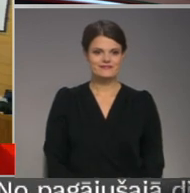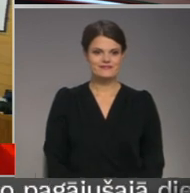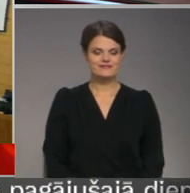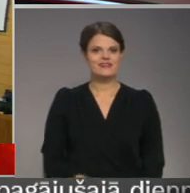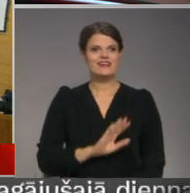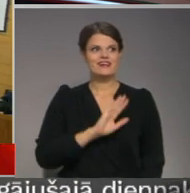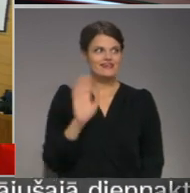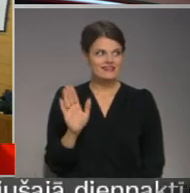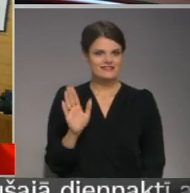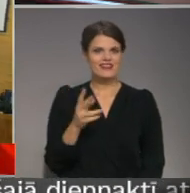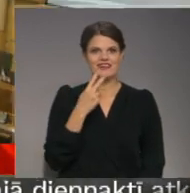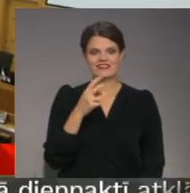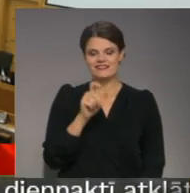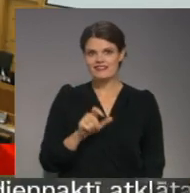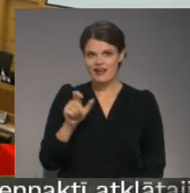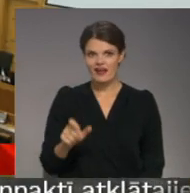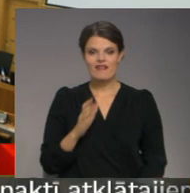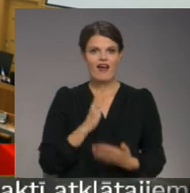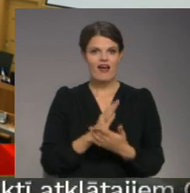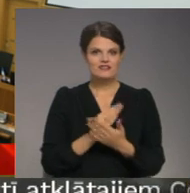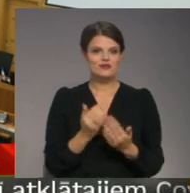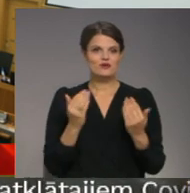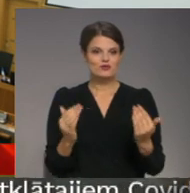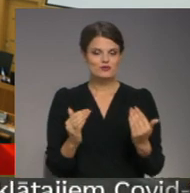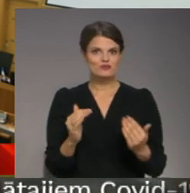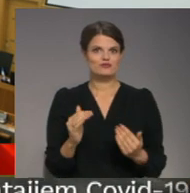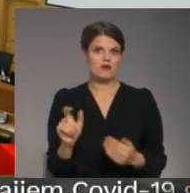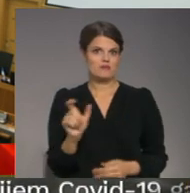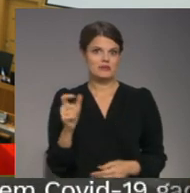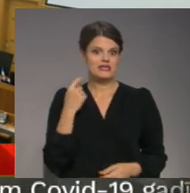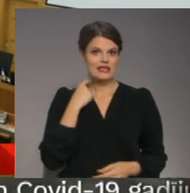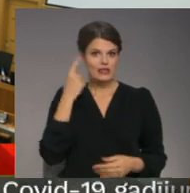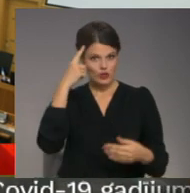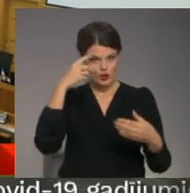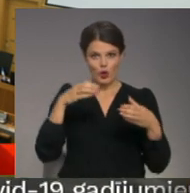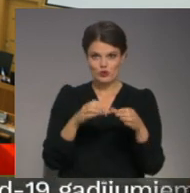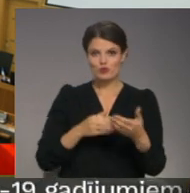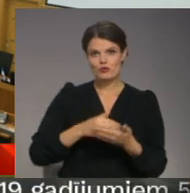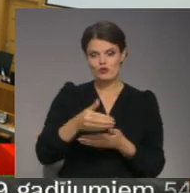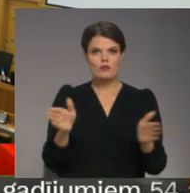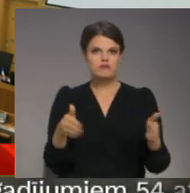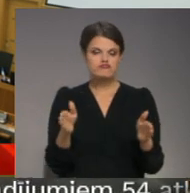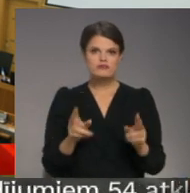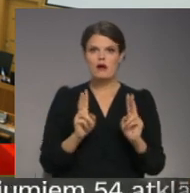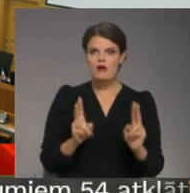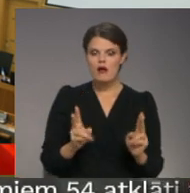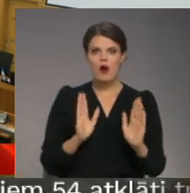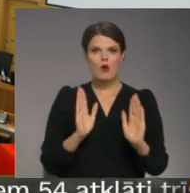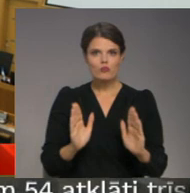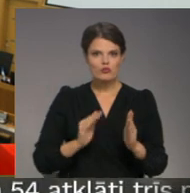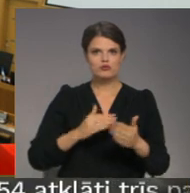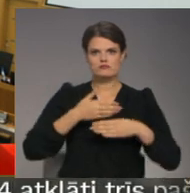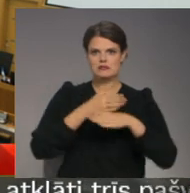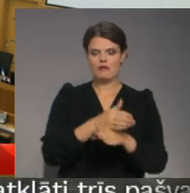Jā, sveika, Sandra un skatītāji. Esam šobrīd Rīgas domē, turpinās sēdi jau par to, kā tiks sadalīti